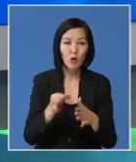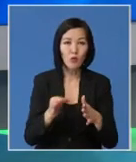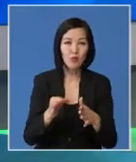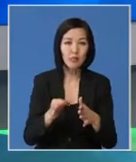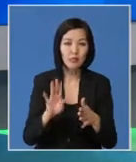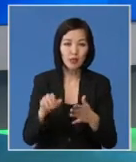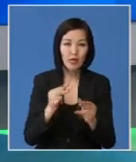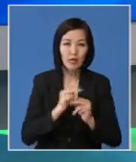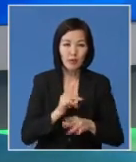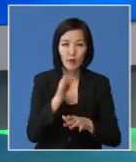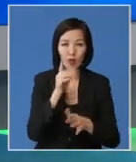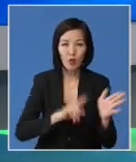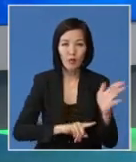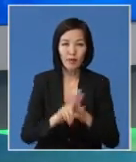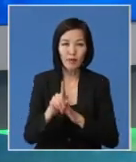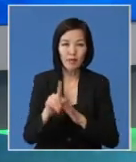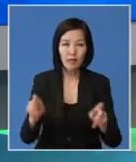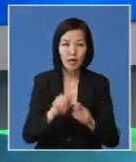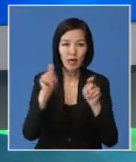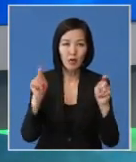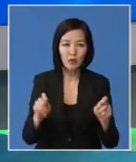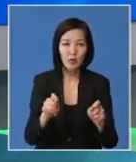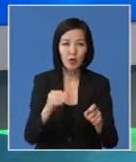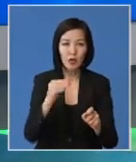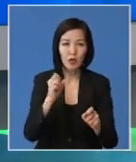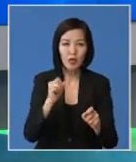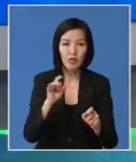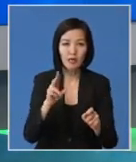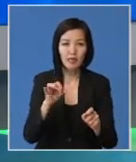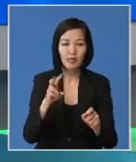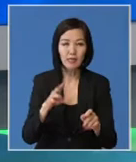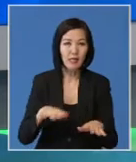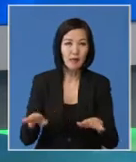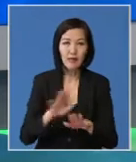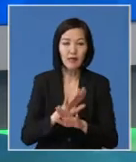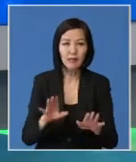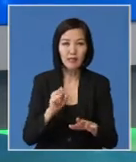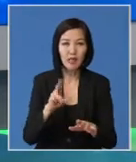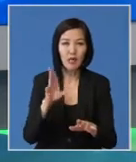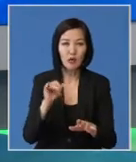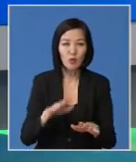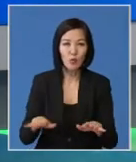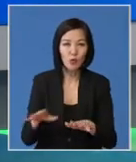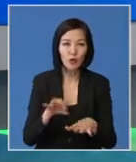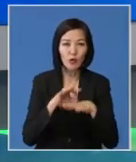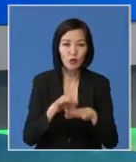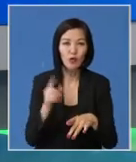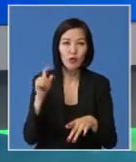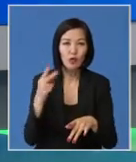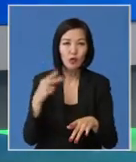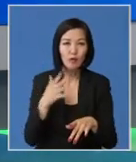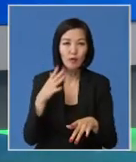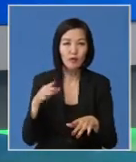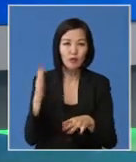науқаны басталды. Биылғы маусымның ашылуы әдеттегідей Жаркент аймағында емес, Ақсу өңірінде өтті. Онда жетісулықтар 125 түп ағаш